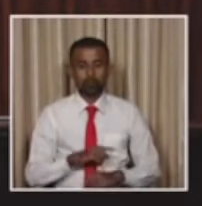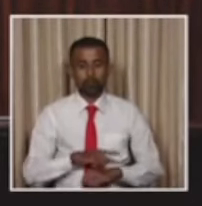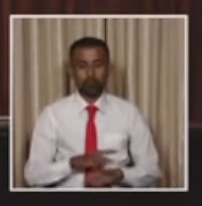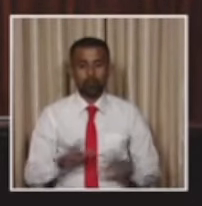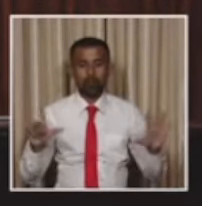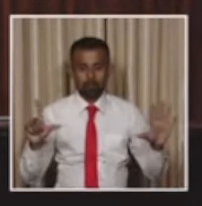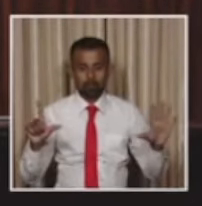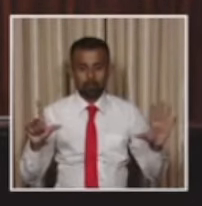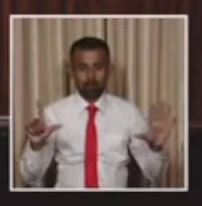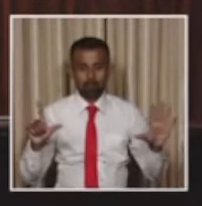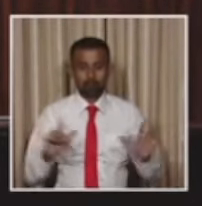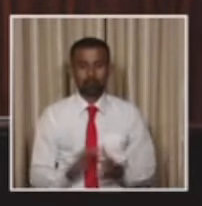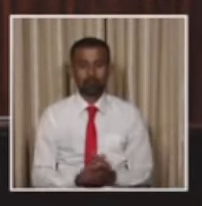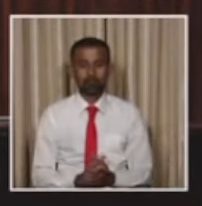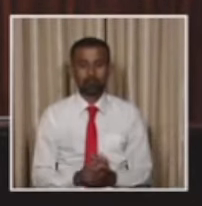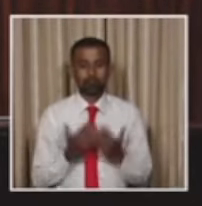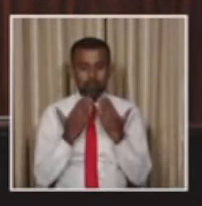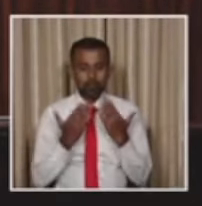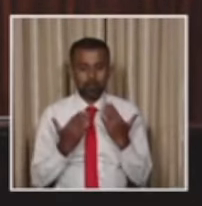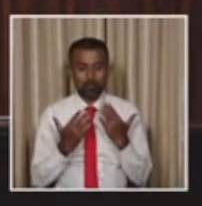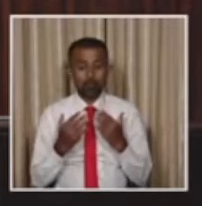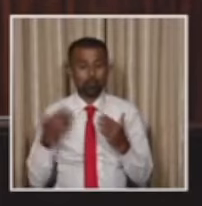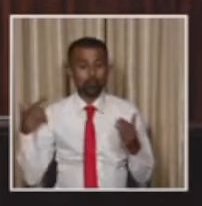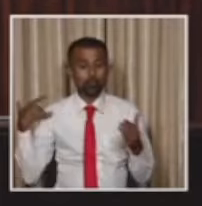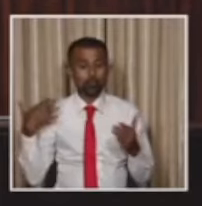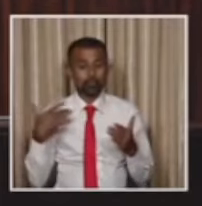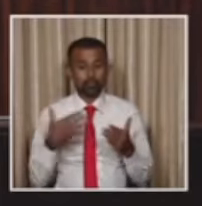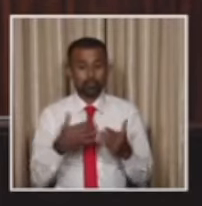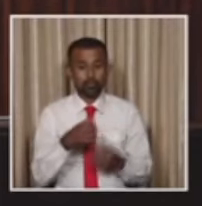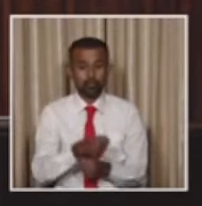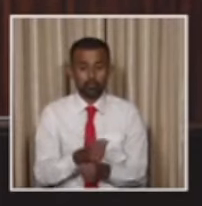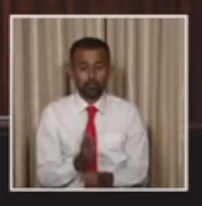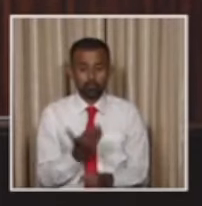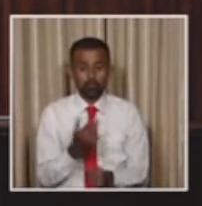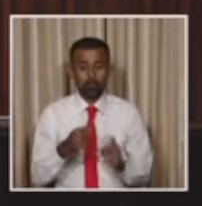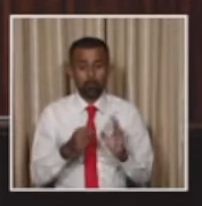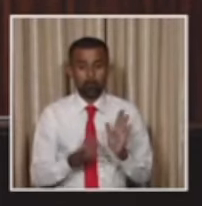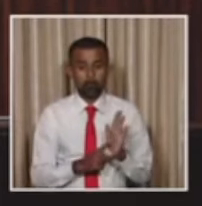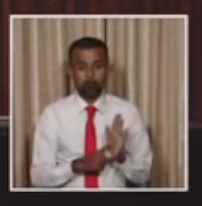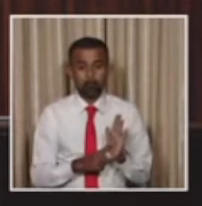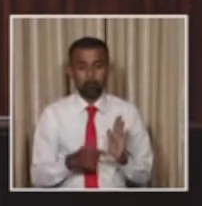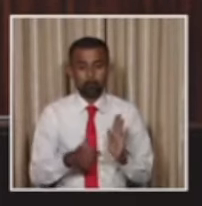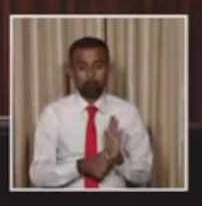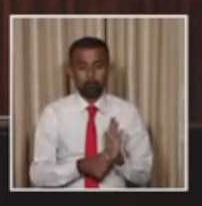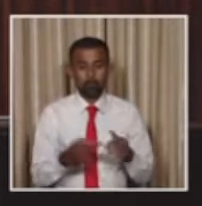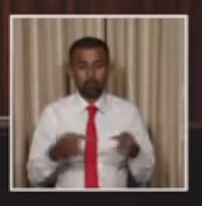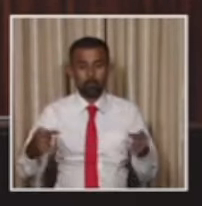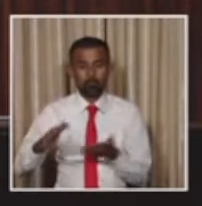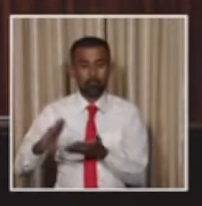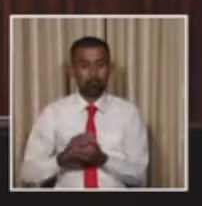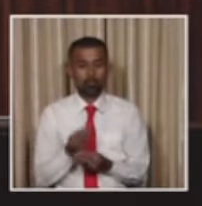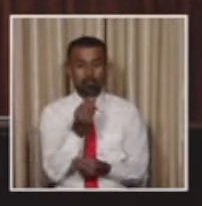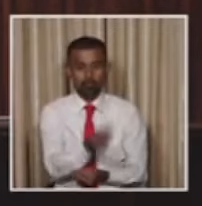7ක කාලයක් තියෙනවා. බොහොම ස්තුතියි. කාලයකට පස්සේ රජයේ විසින් ගෙනාපු පනතකට විපක්ෂයේ සහයෝගය